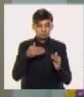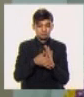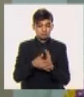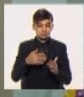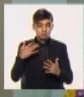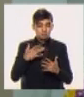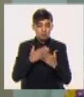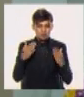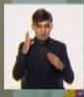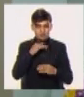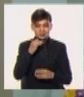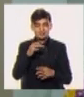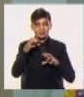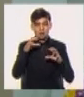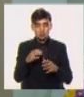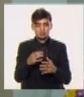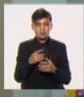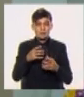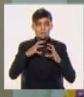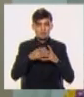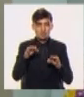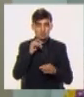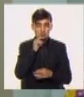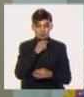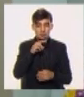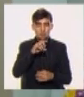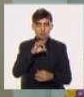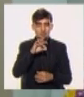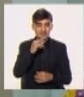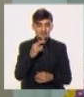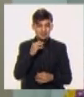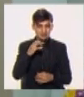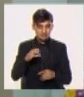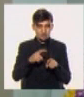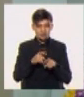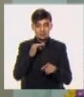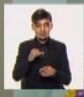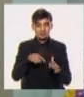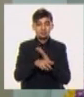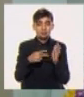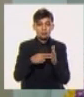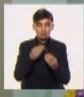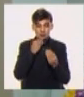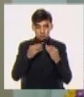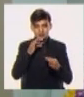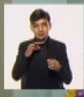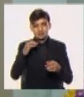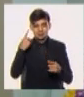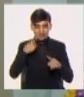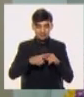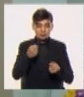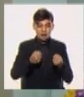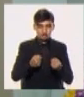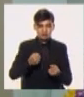Скажу сразу, что это закономерный общемировой экономический процесс. Вот, допустим, почему растет стоимость на продукты, технику, автомобили и так